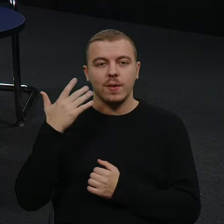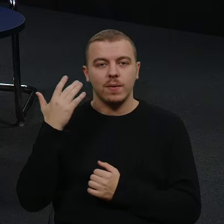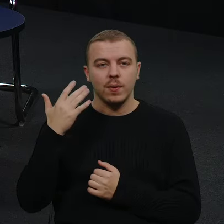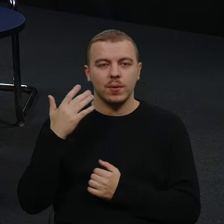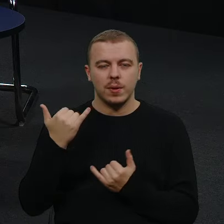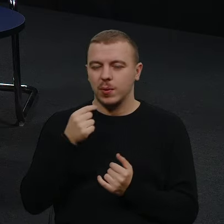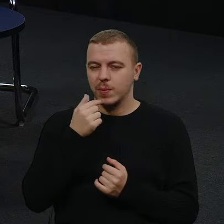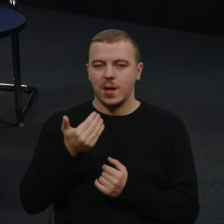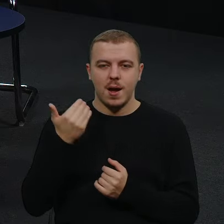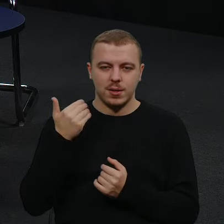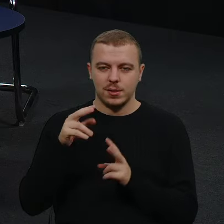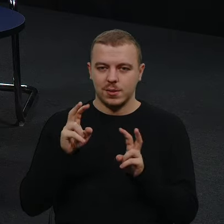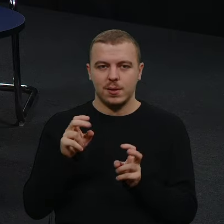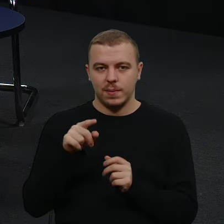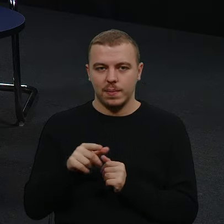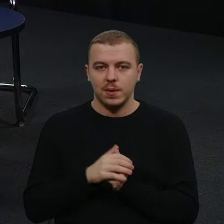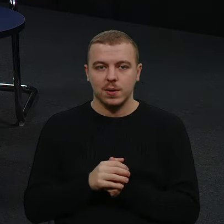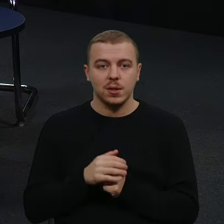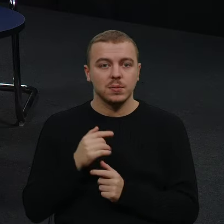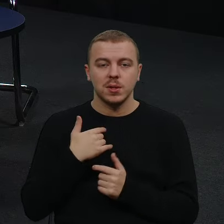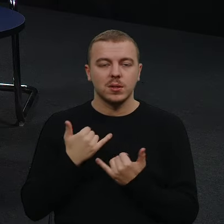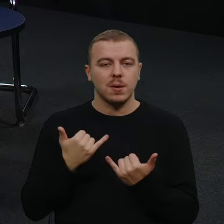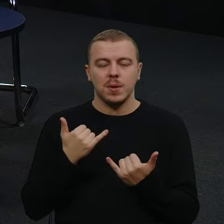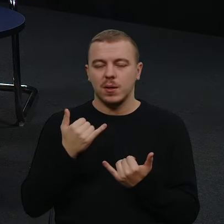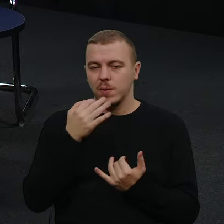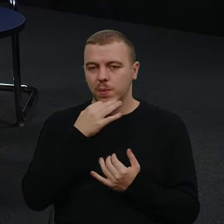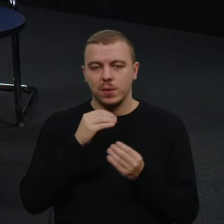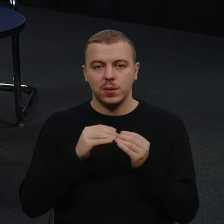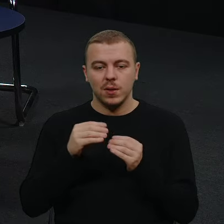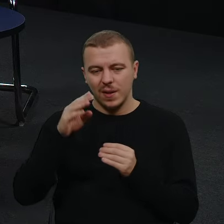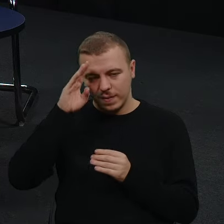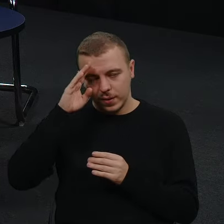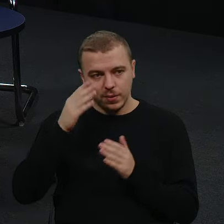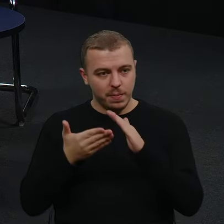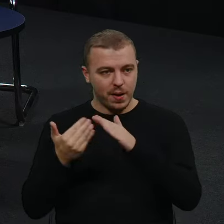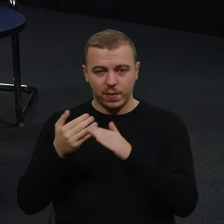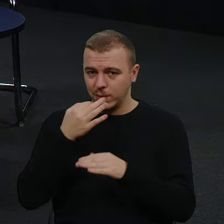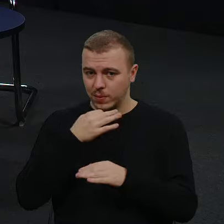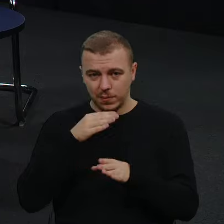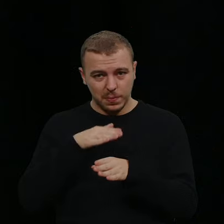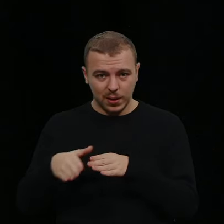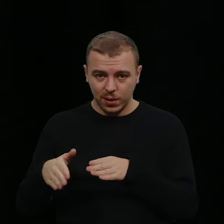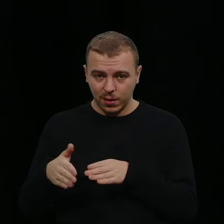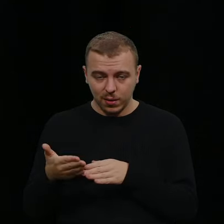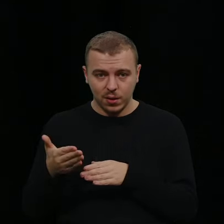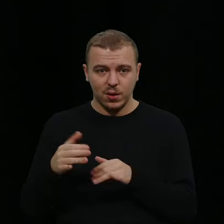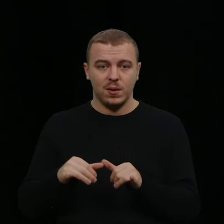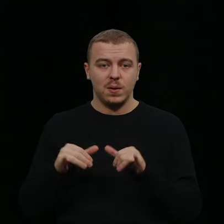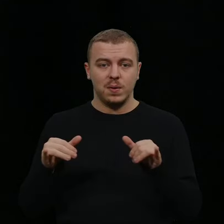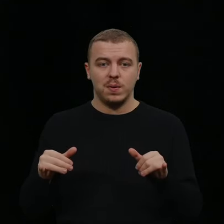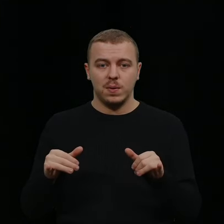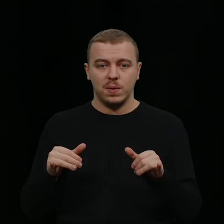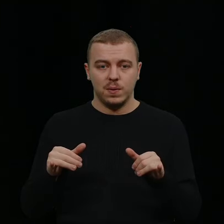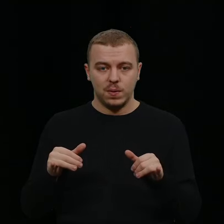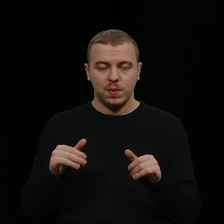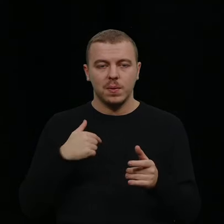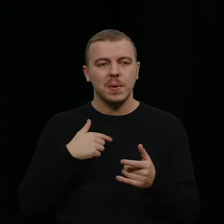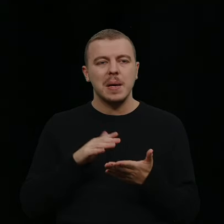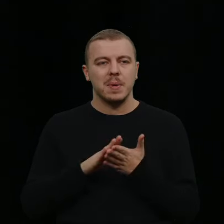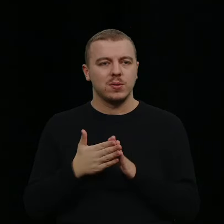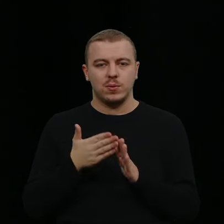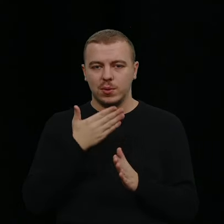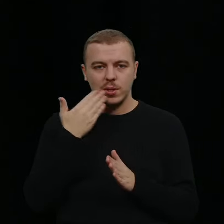kas anksti apie tai kalbėti, nes mes nesugebam vaikinų pakviesti ir dar nesam tam